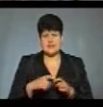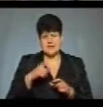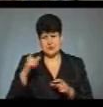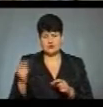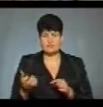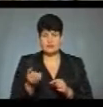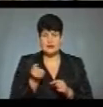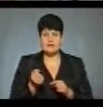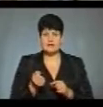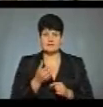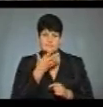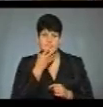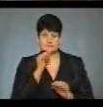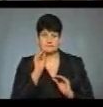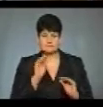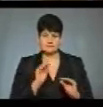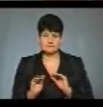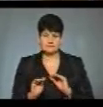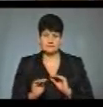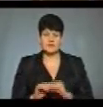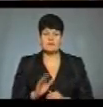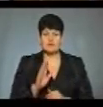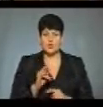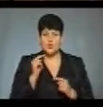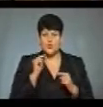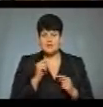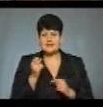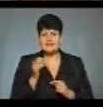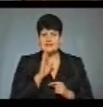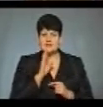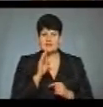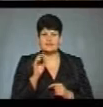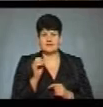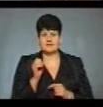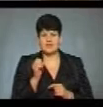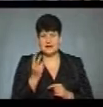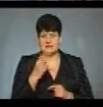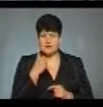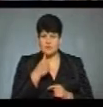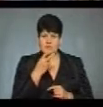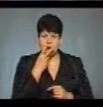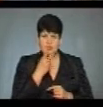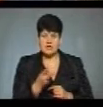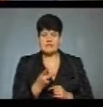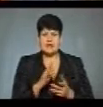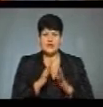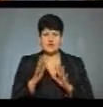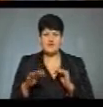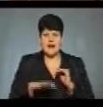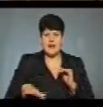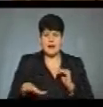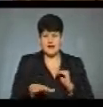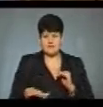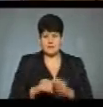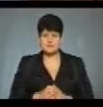та гарнесенько прибрати. Вікторії Кукурудзі 12 років. Дівчинка показує композицію «Лісова галявина».